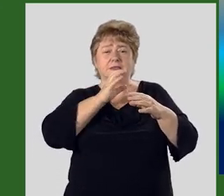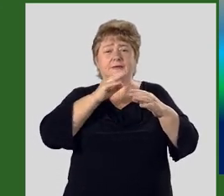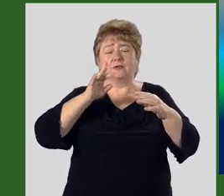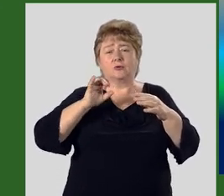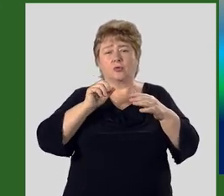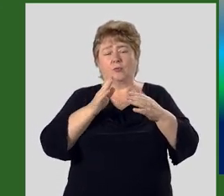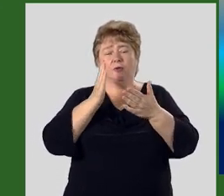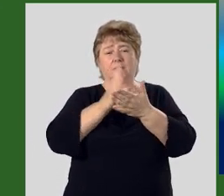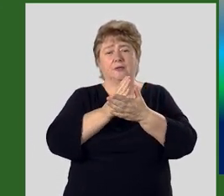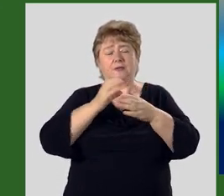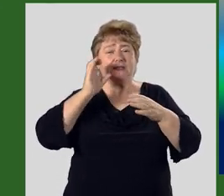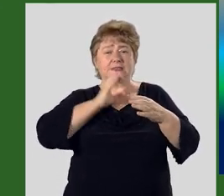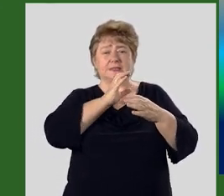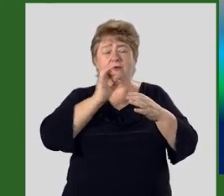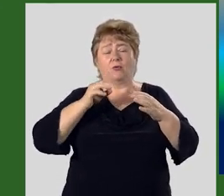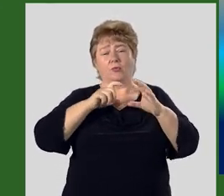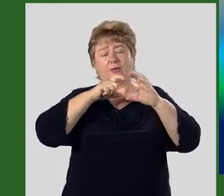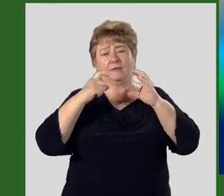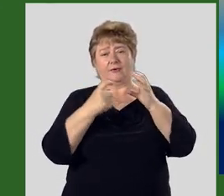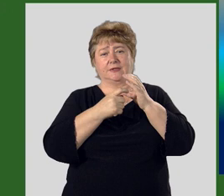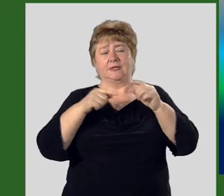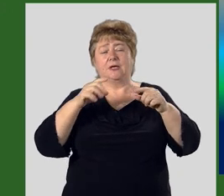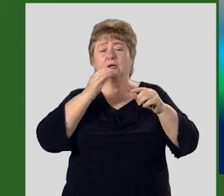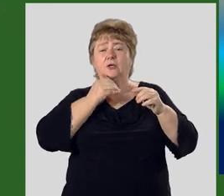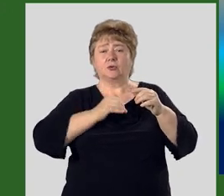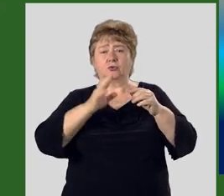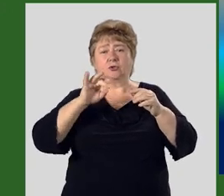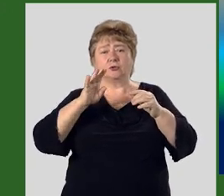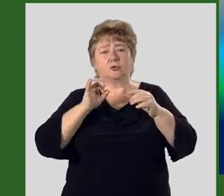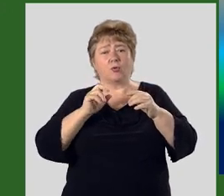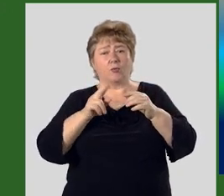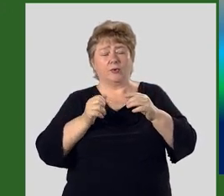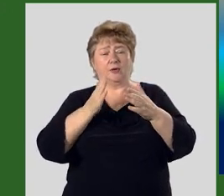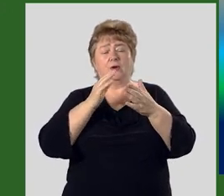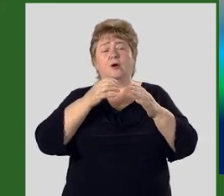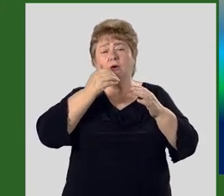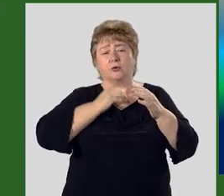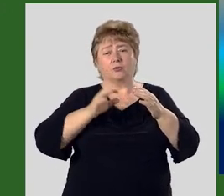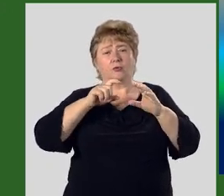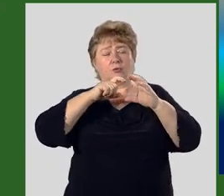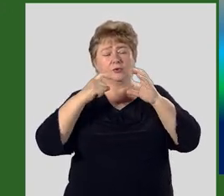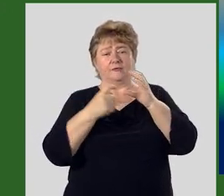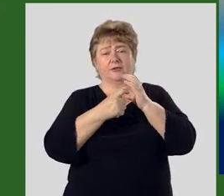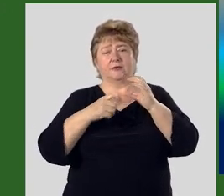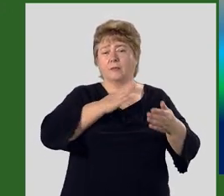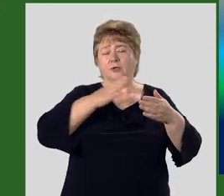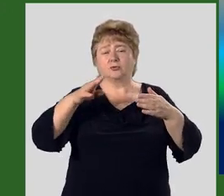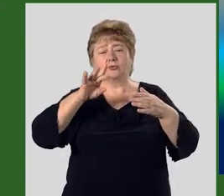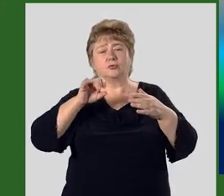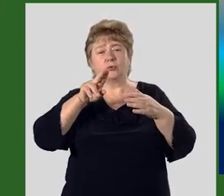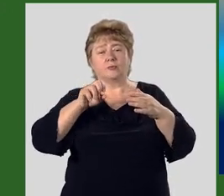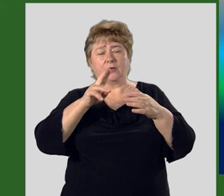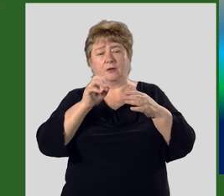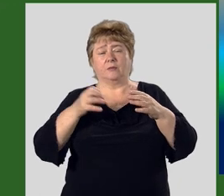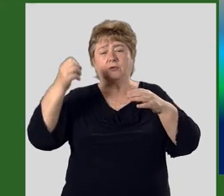тропик расположен к северу от экватора, южный тропик расположен к югу от экватора. Между